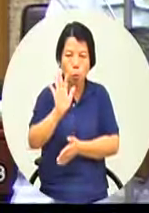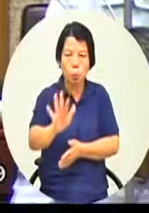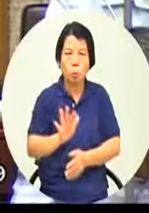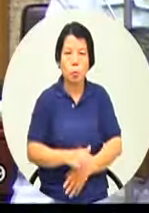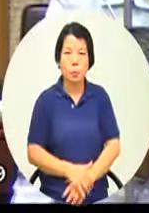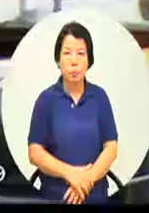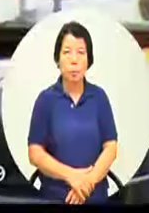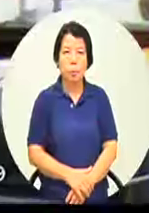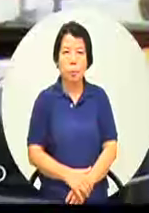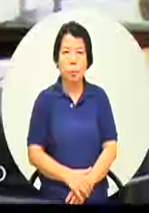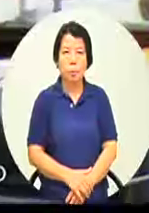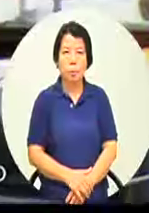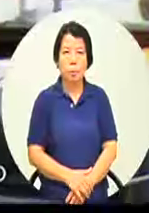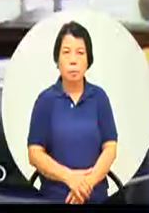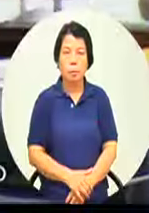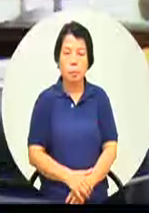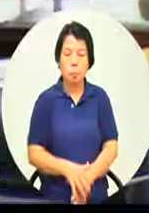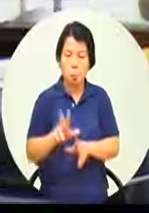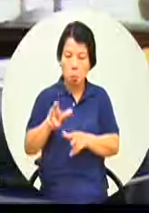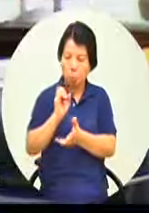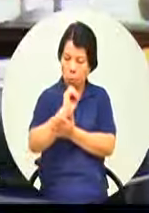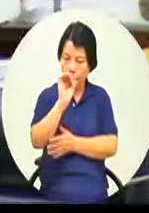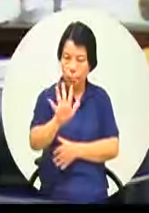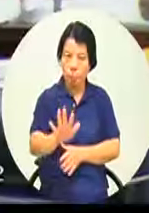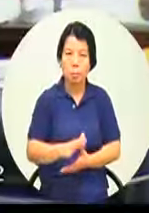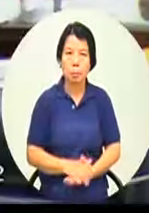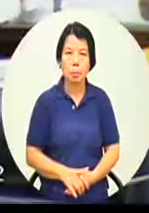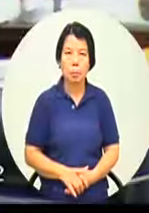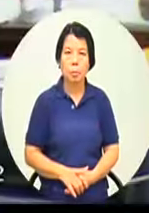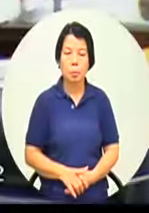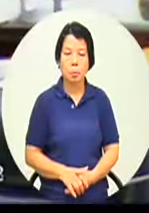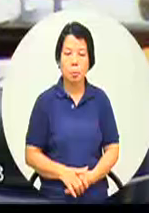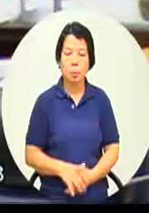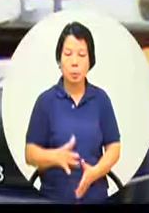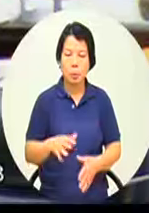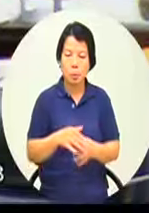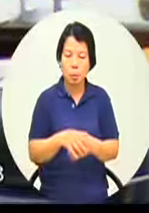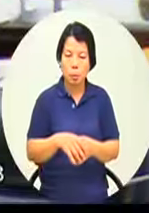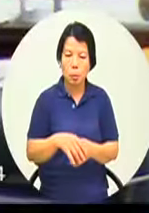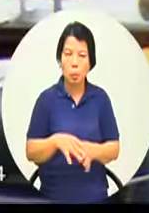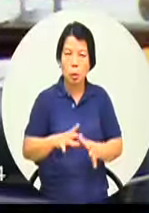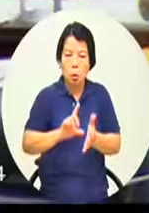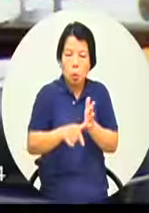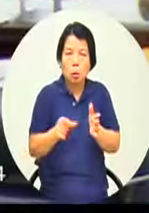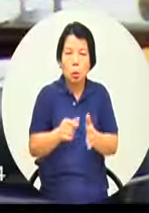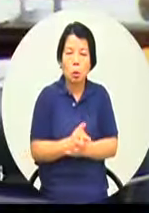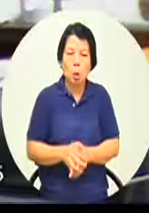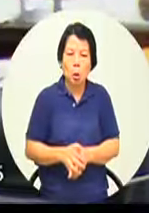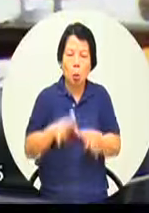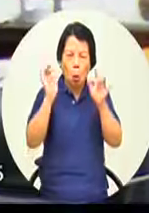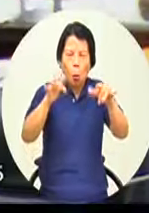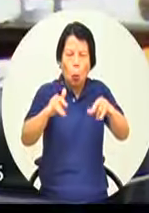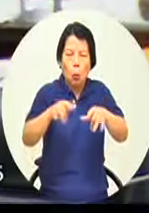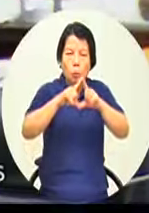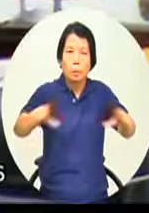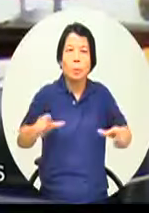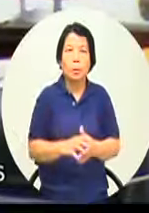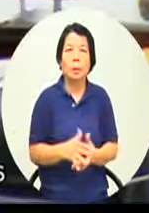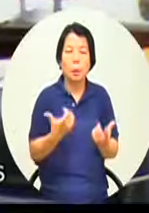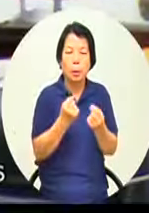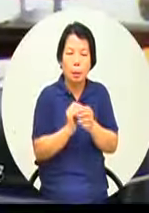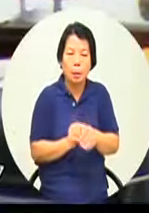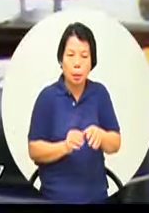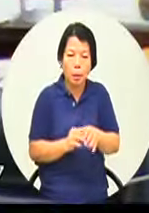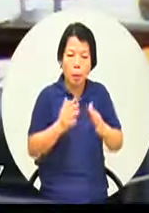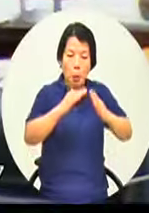是有啦，坦白说是有发挥功效，但第一时间坦白说因为暴雨量太大，所以其实也是够